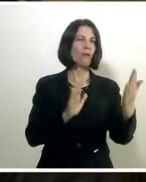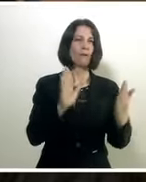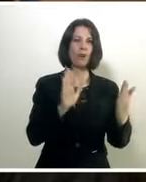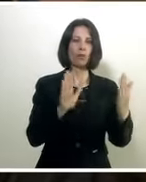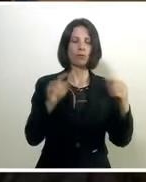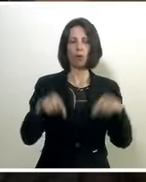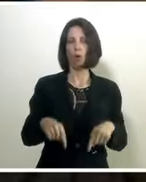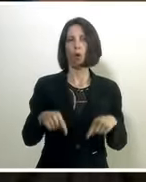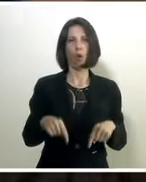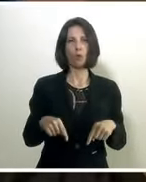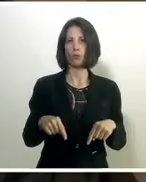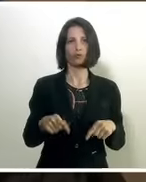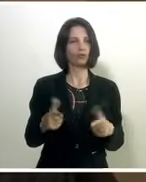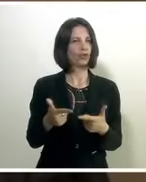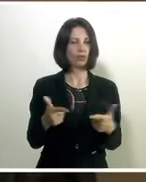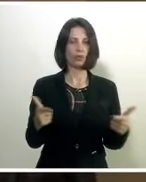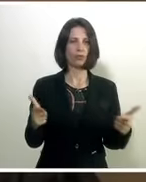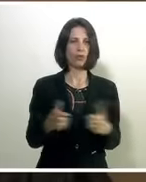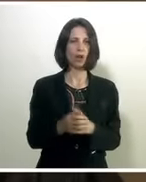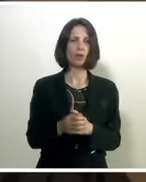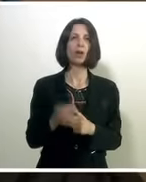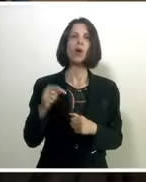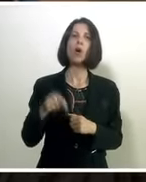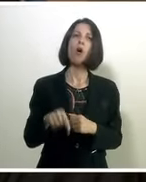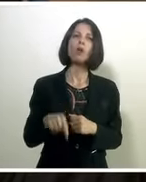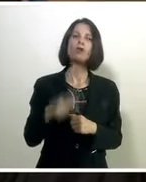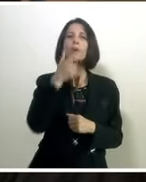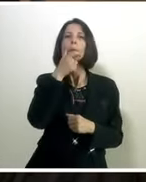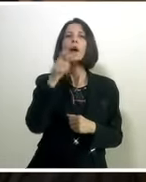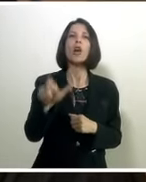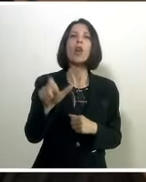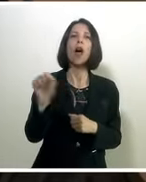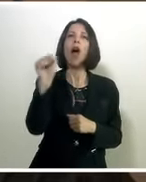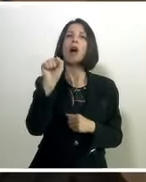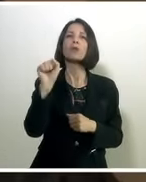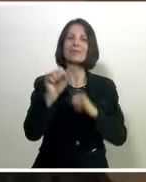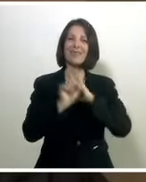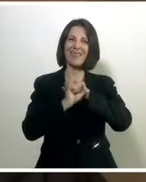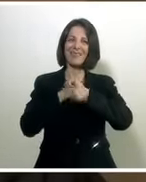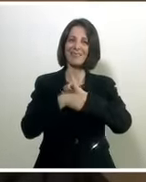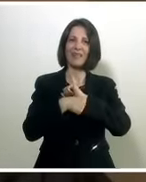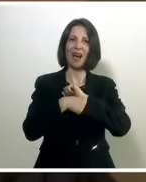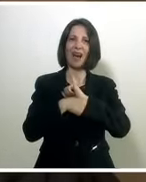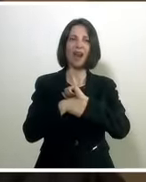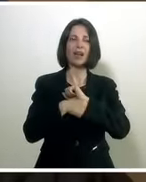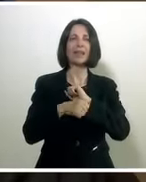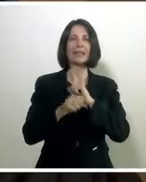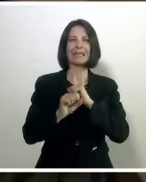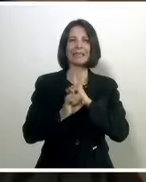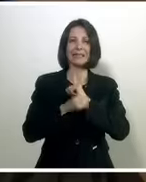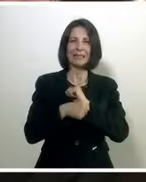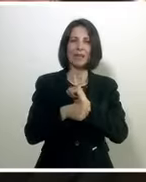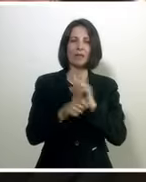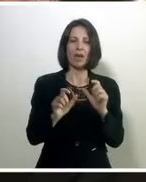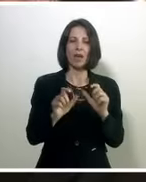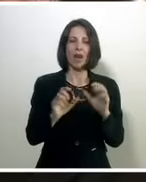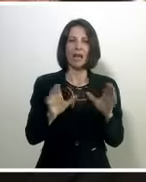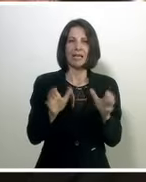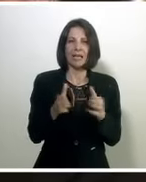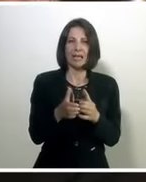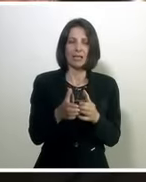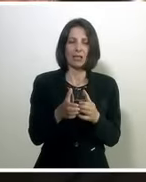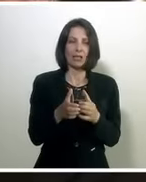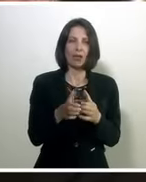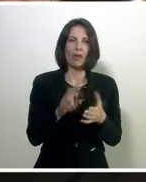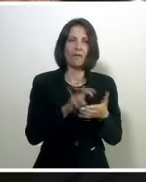presente adesso con la parola austerità si evocano le politiche di Severa restrizione fiscale che in Europa seguirono la crisi